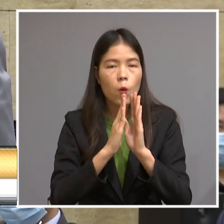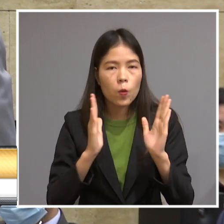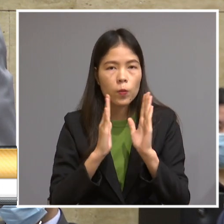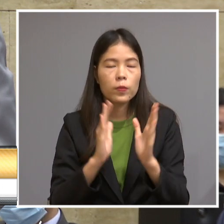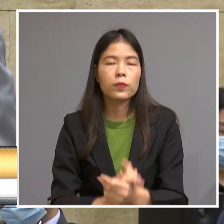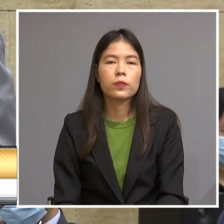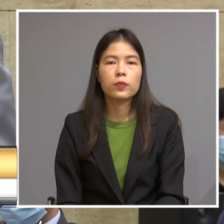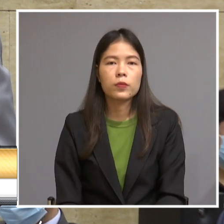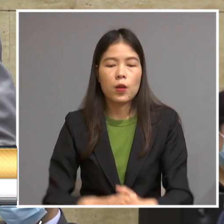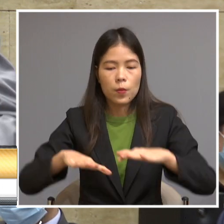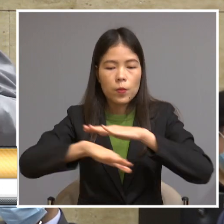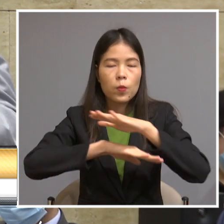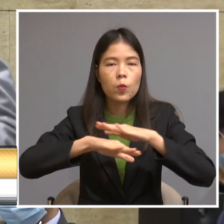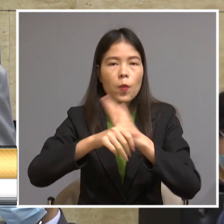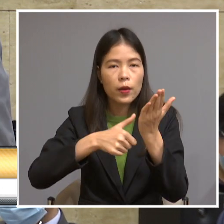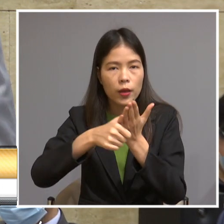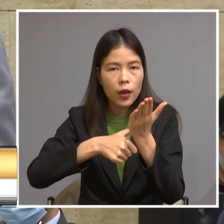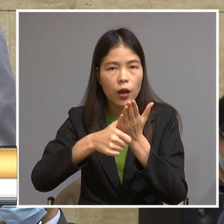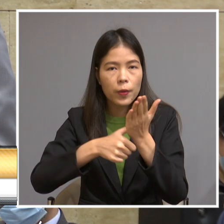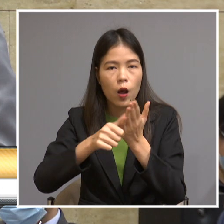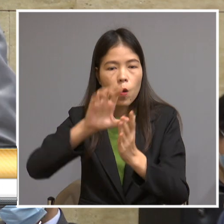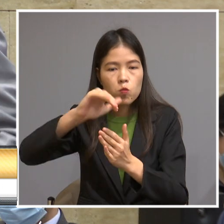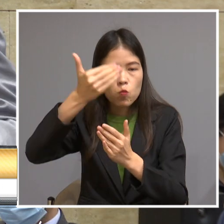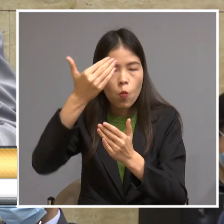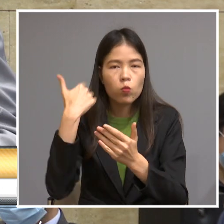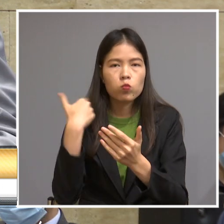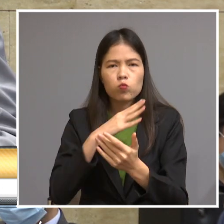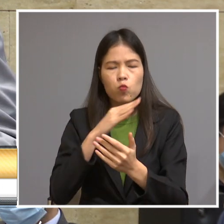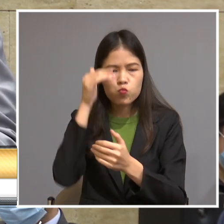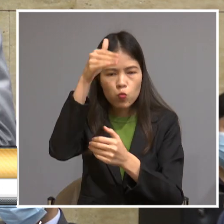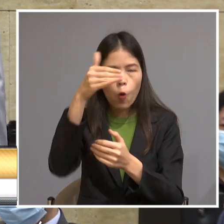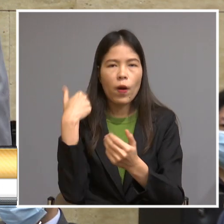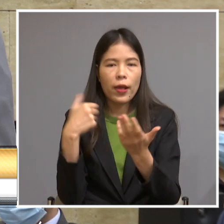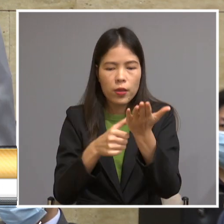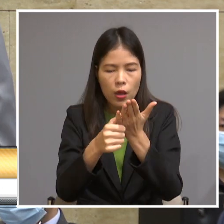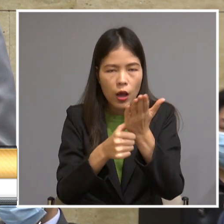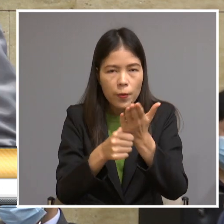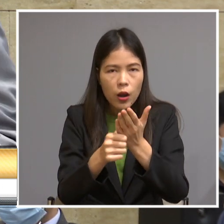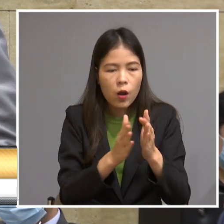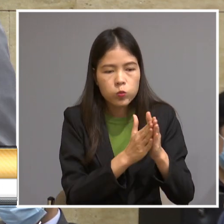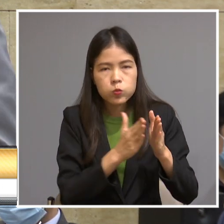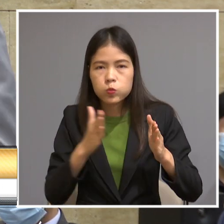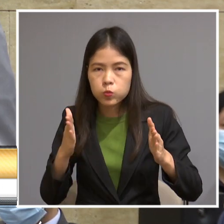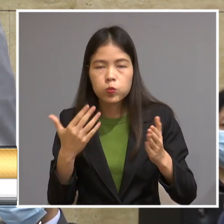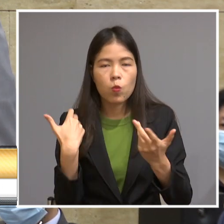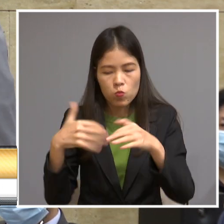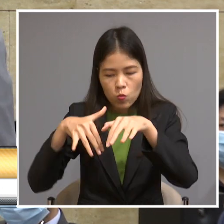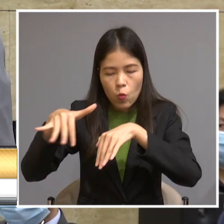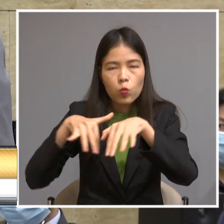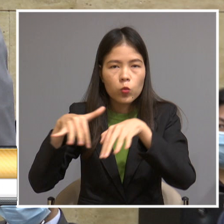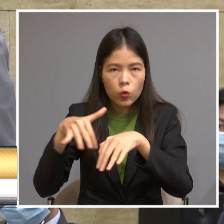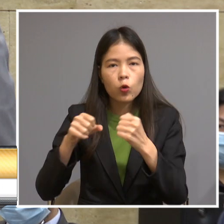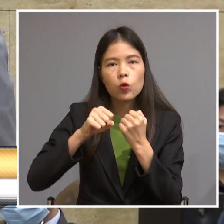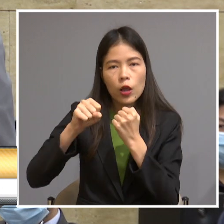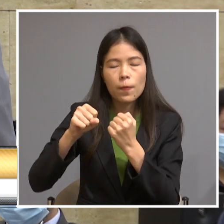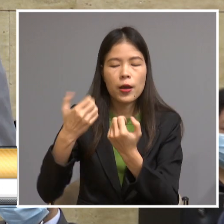การแก้ไขปัหา เฉพาะหน้าส่ใเรื่องของการแก้ไปัญหาแลยาวโยการขอนุญาตทางทta Cutjทานว่า